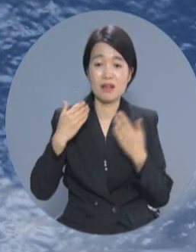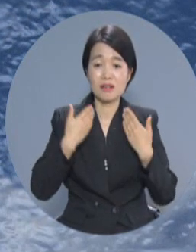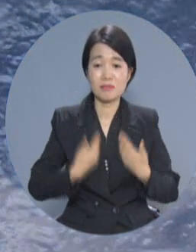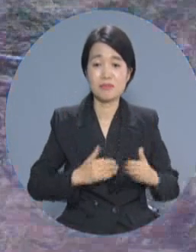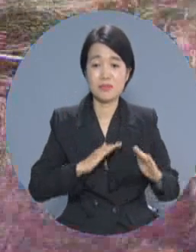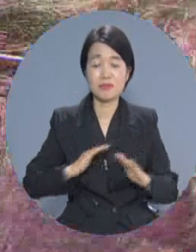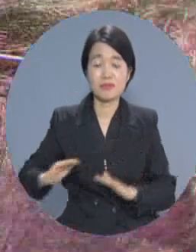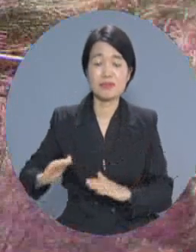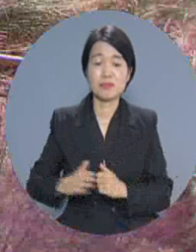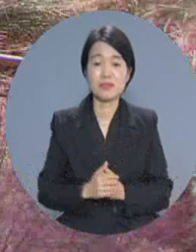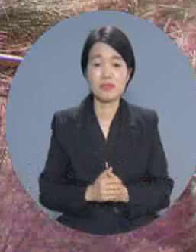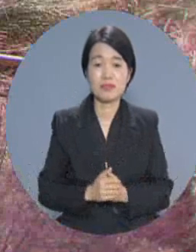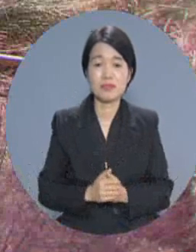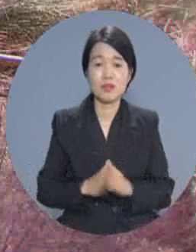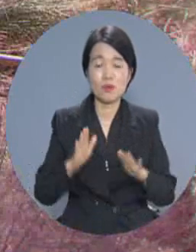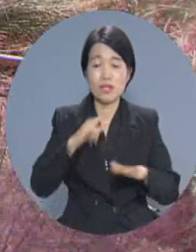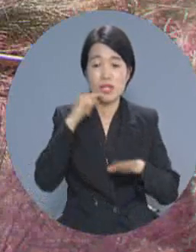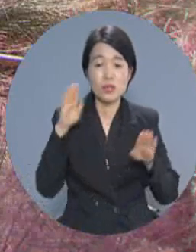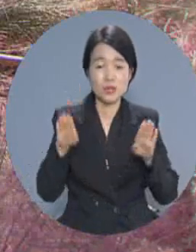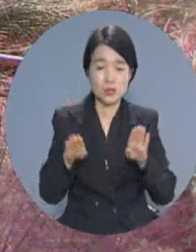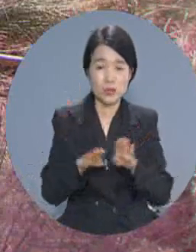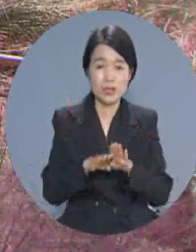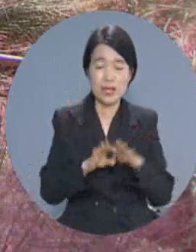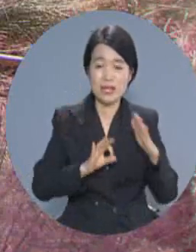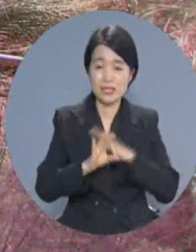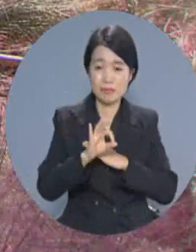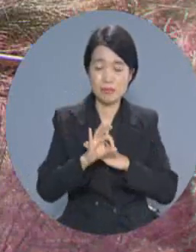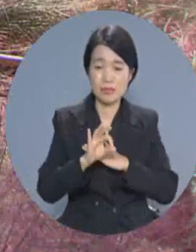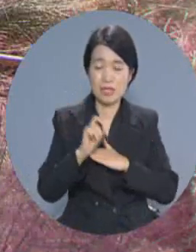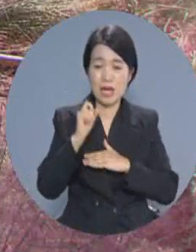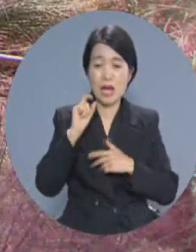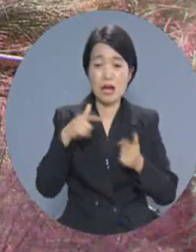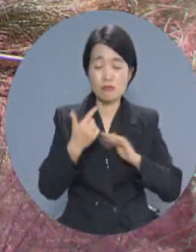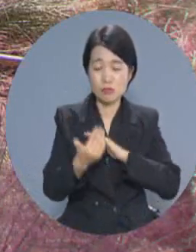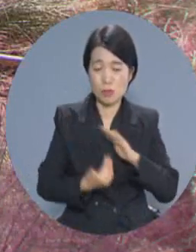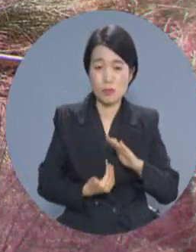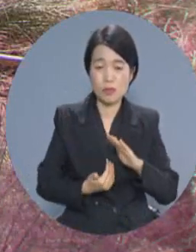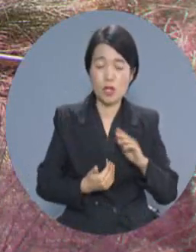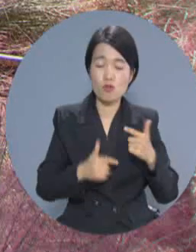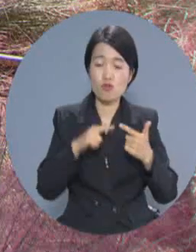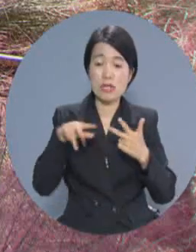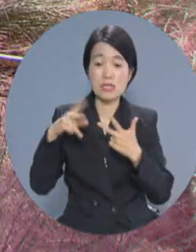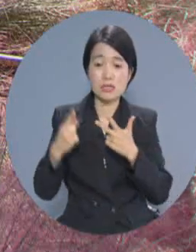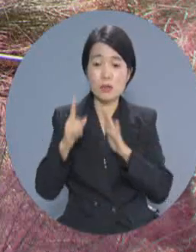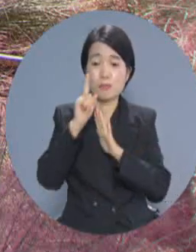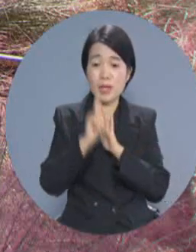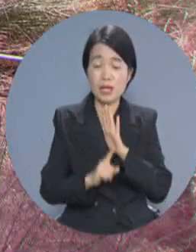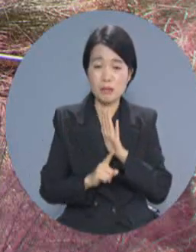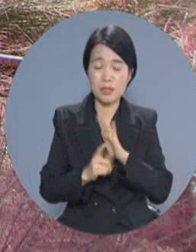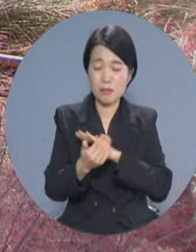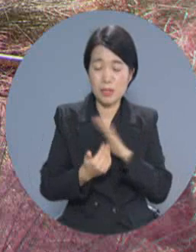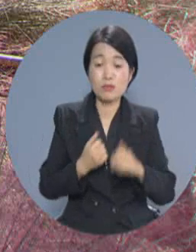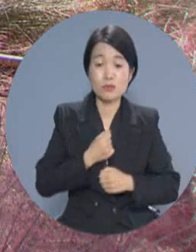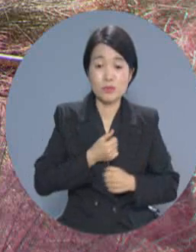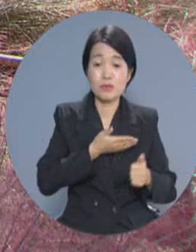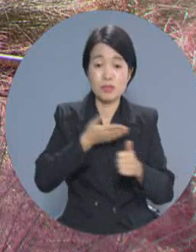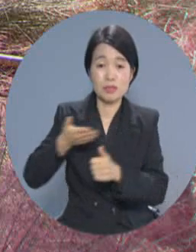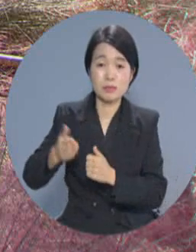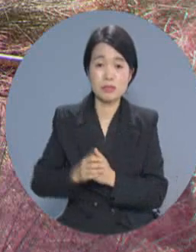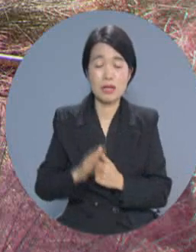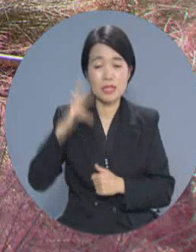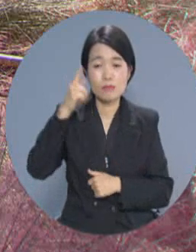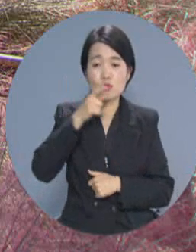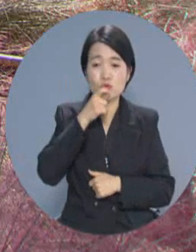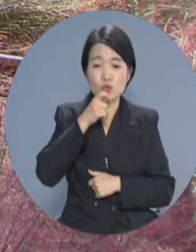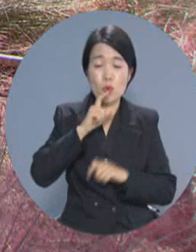일겠습니다. 오는 일요일에는 아침 기온이 전날에 비해서 6, 7도가량 뚝 떨어집니다. 대비 잘 하셔야겠고요. 다음